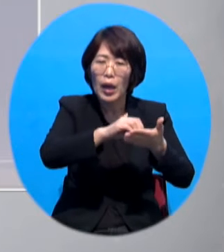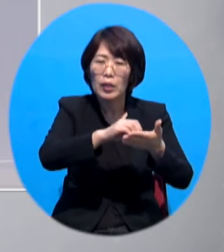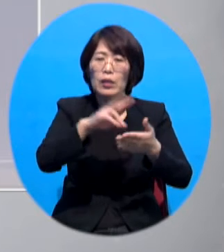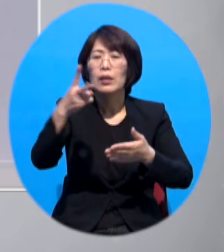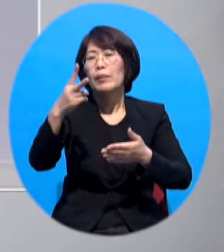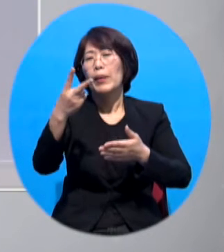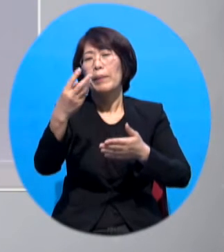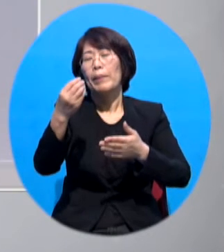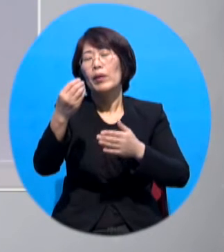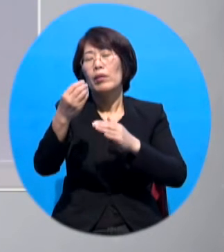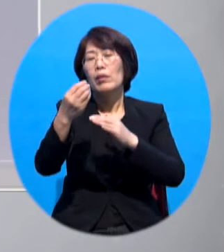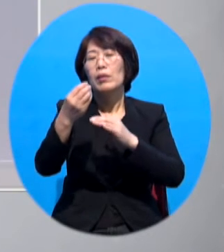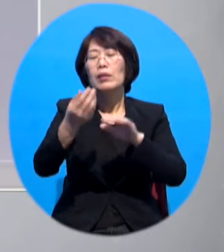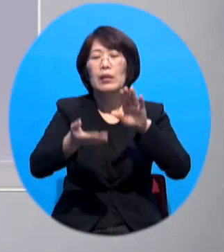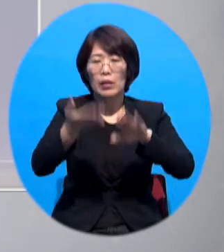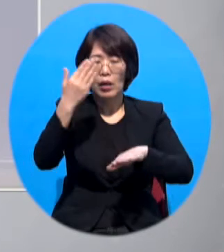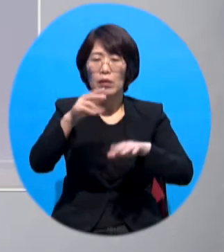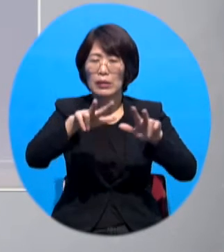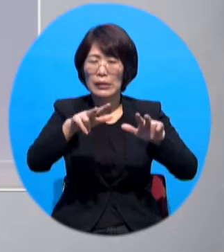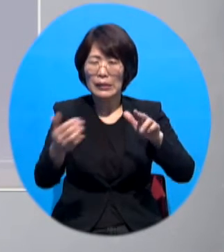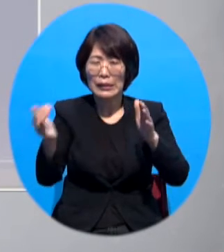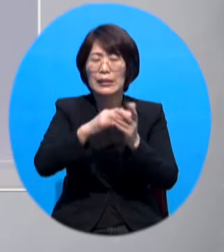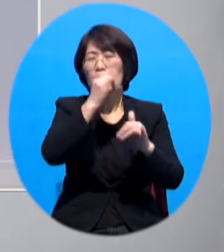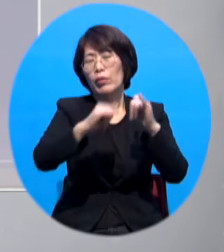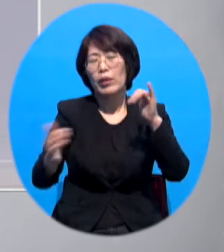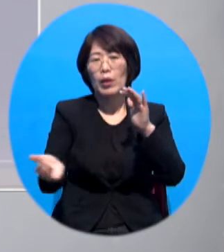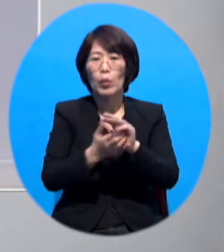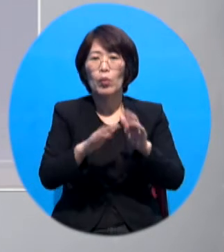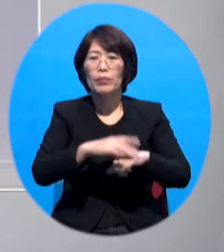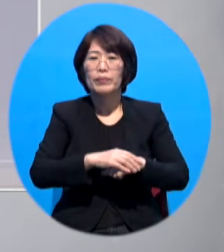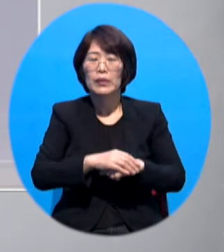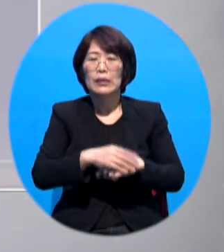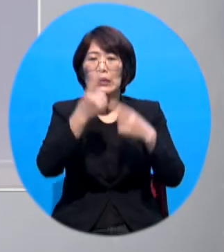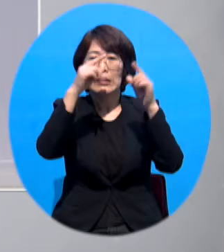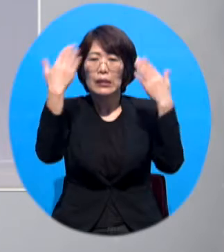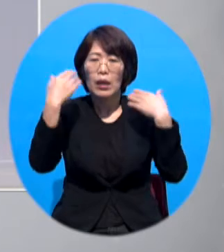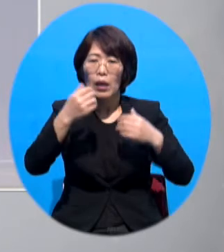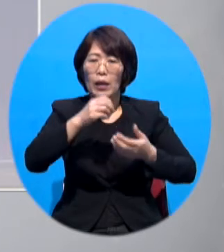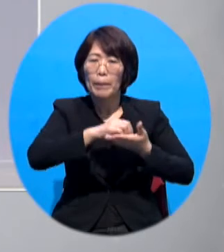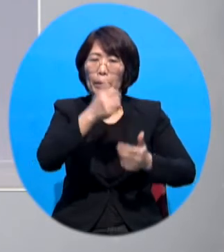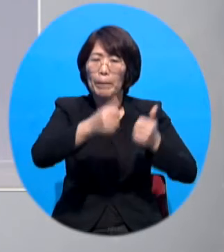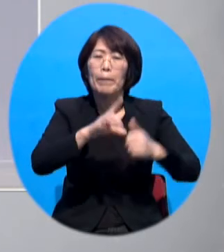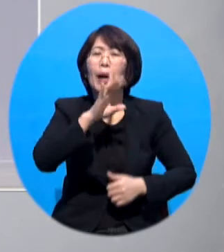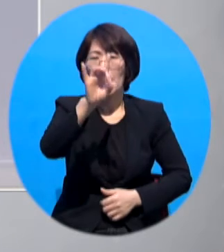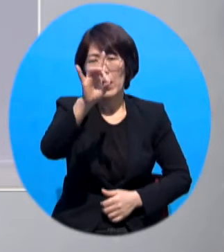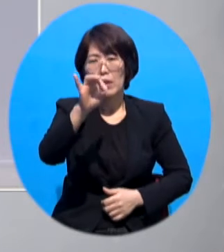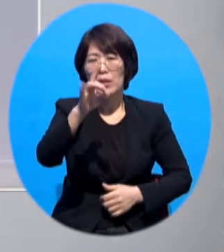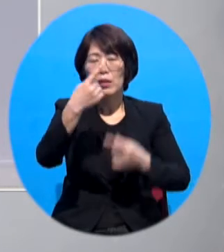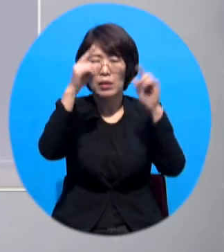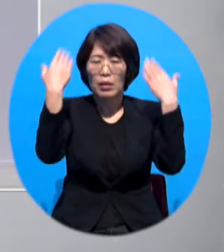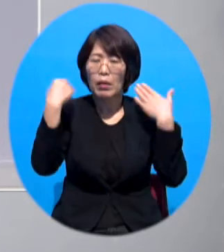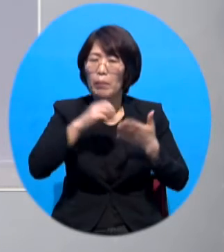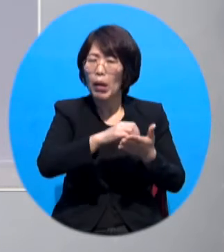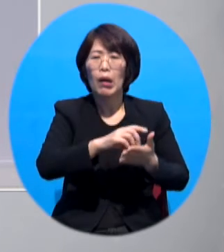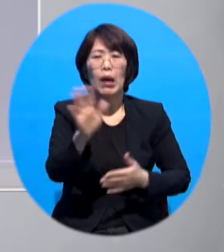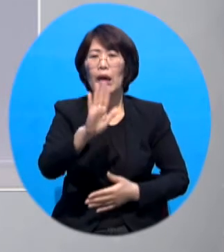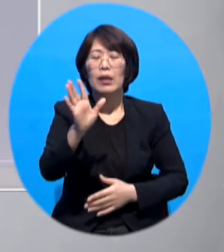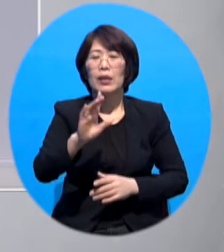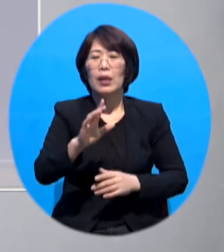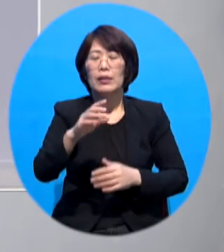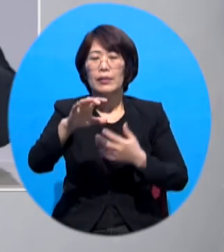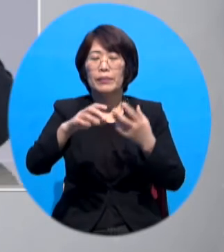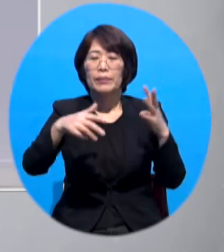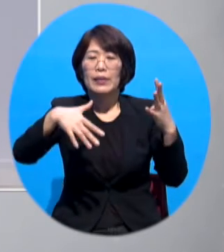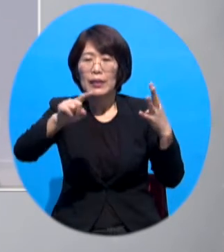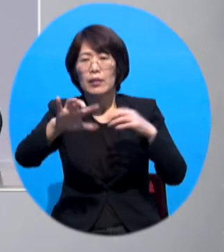전까지 최대 수준입니다 이 단순하게 수능 점수로 대학가는 이 시대는 지났습니다 4차 사람 흉 는 시대의